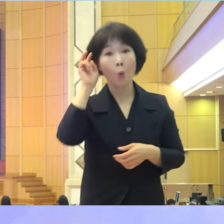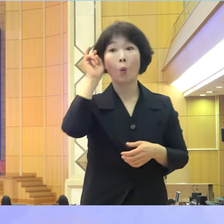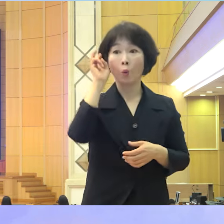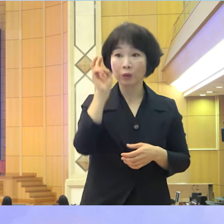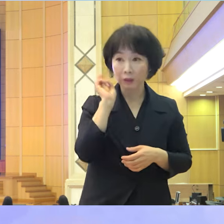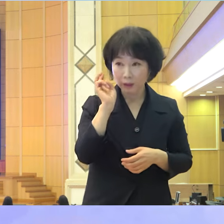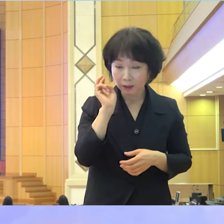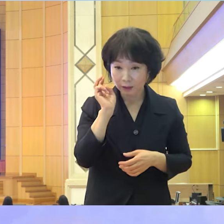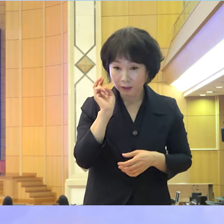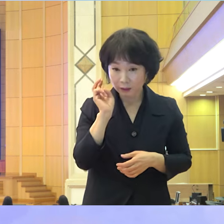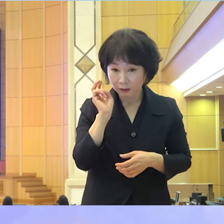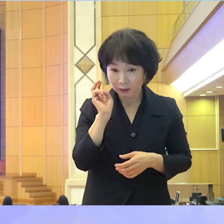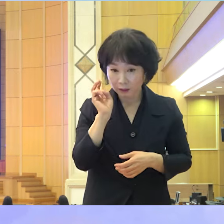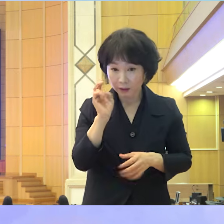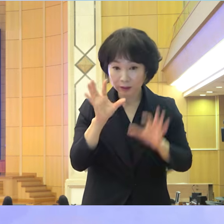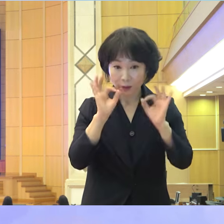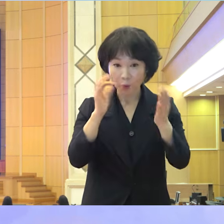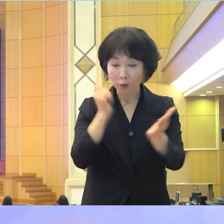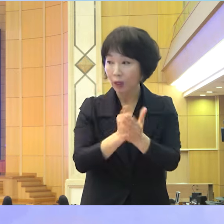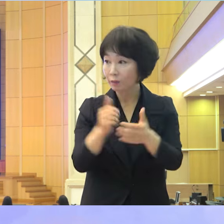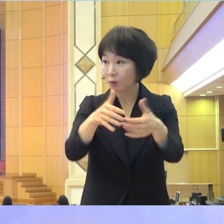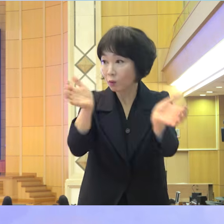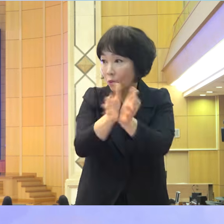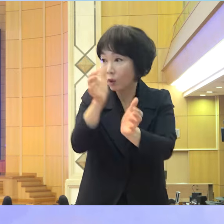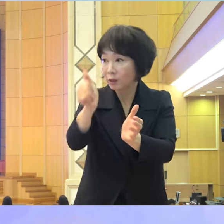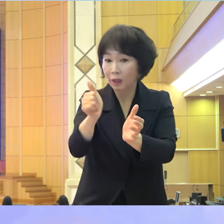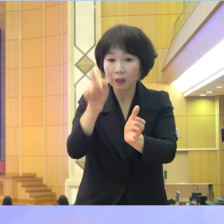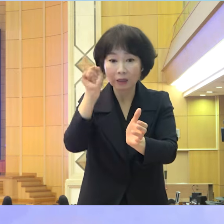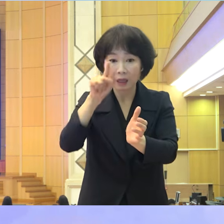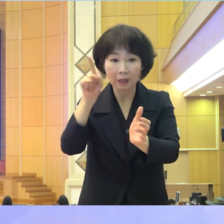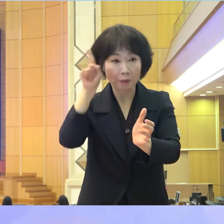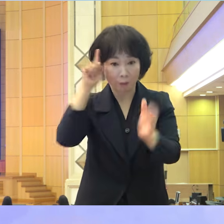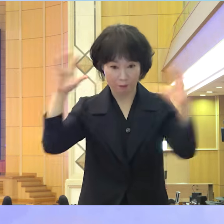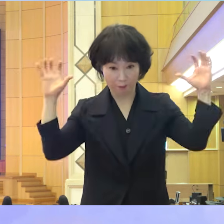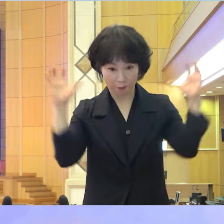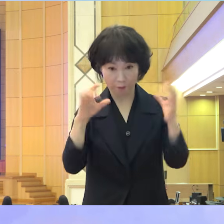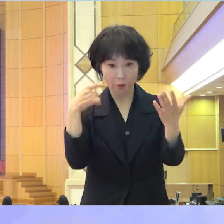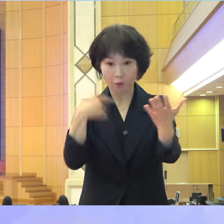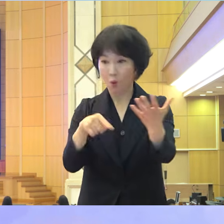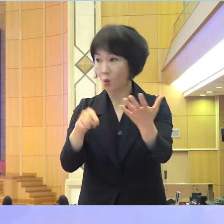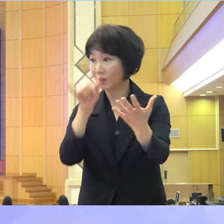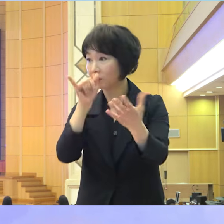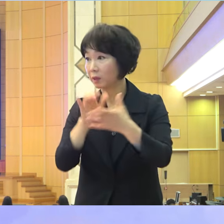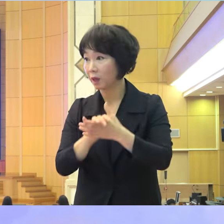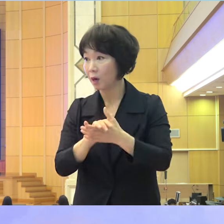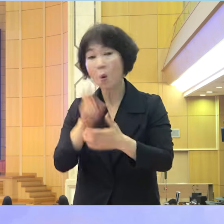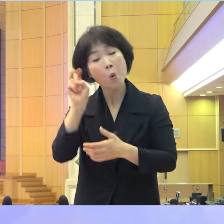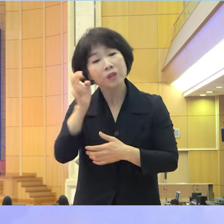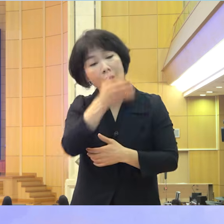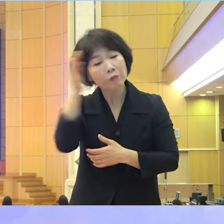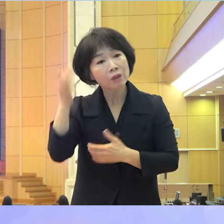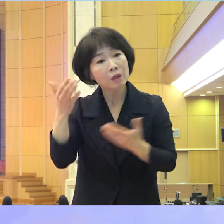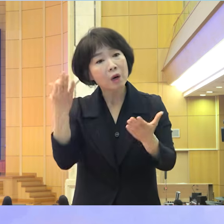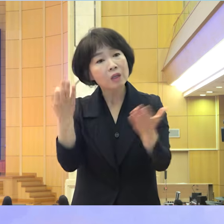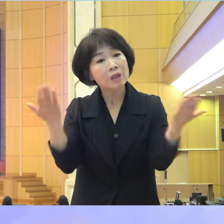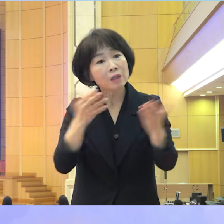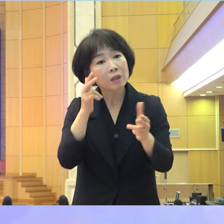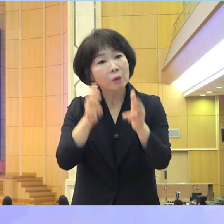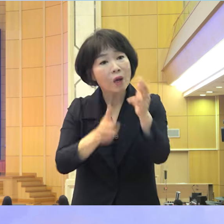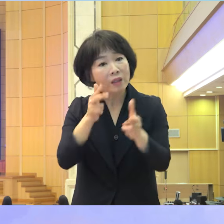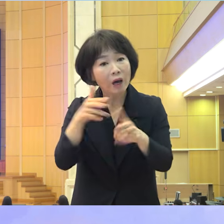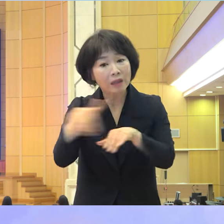교구장, 조장, 구역장, 연합교육이 혹시 직장 다니는 분들은